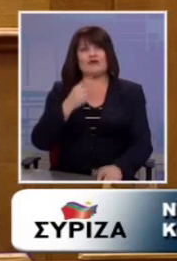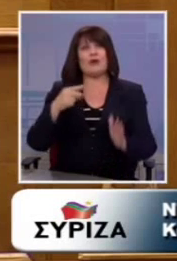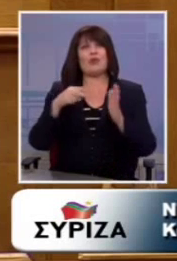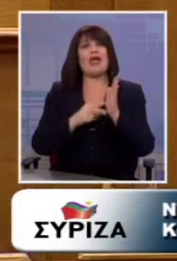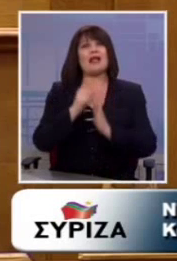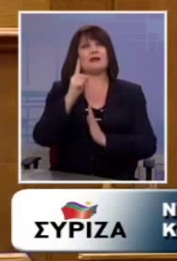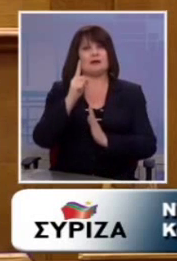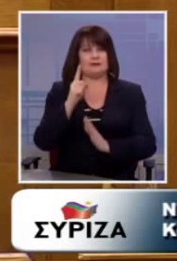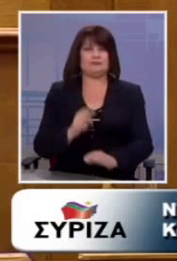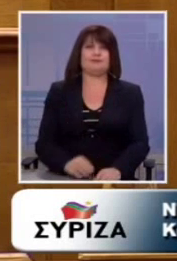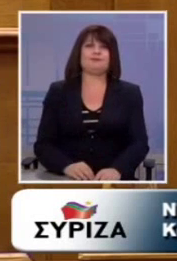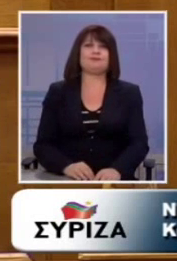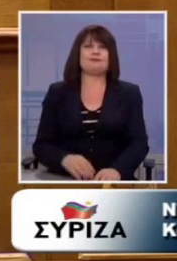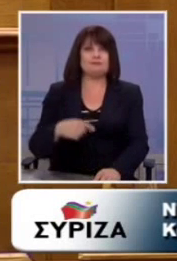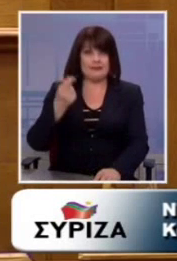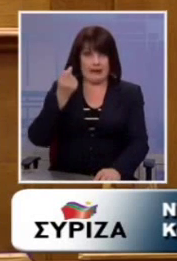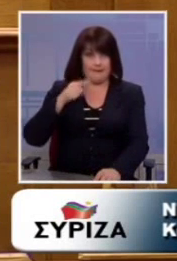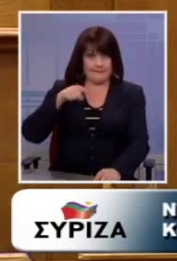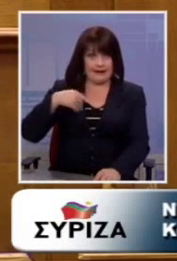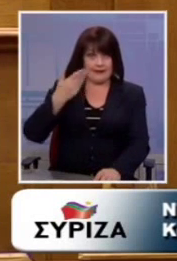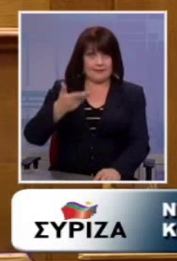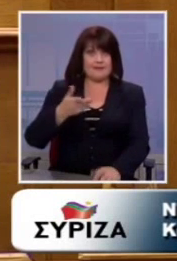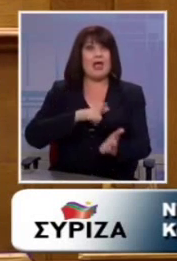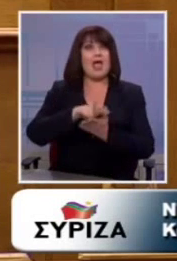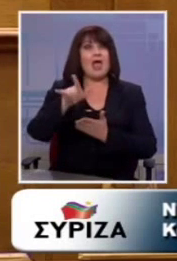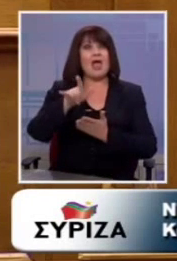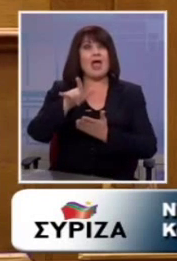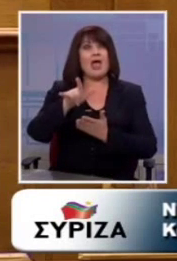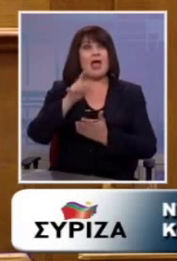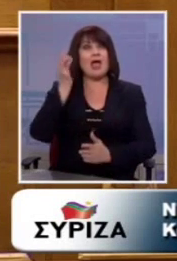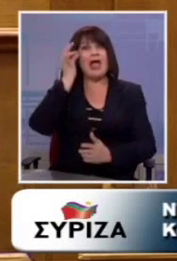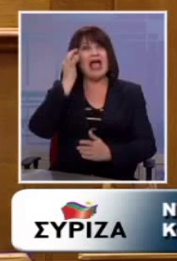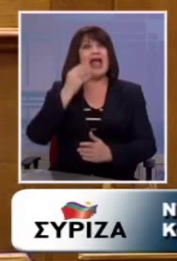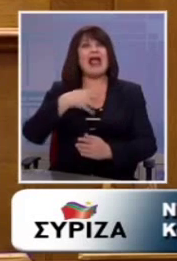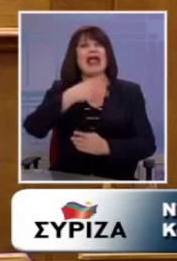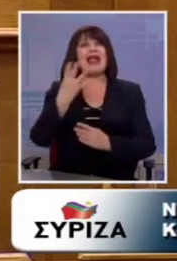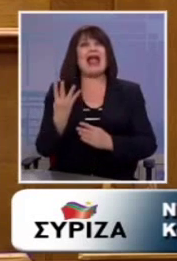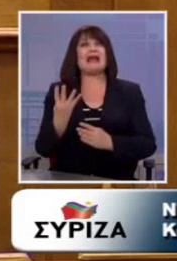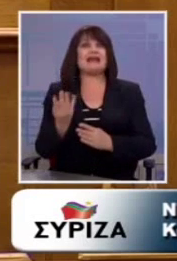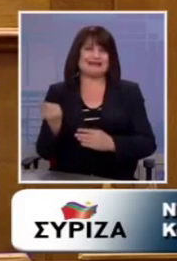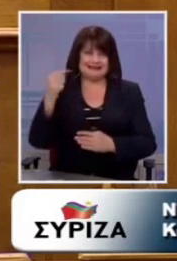1η 11 του 2011, και λίγες μέρες μετά στο αεροπλάνο της Κάνες προς την Αθήνα τα γύρισε.